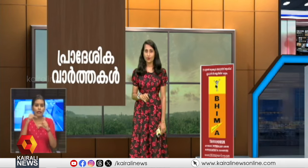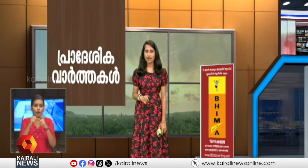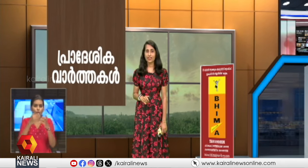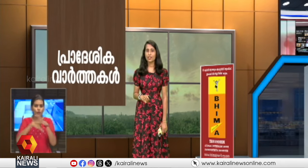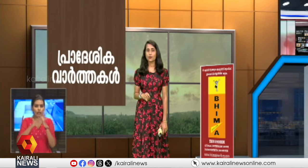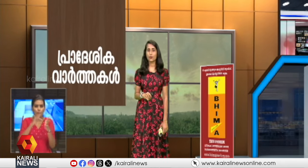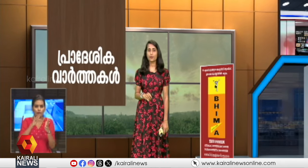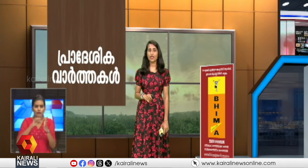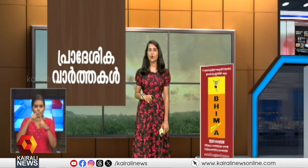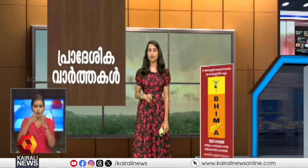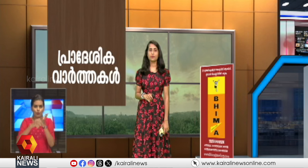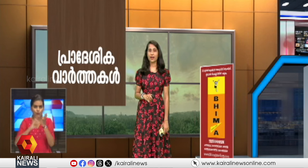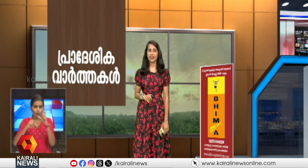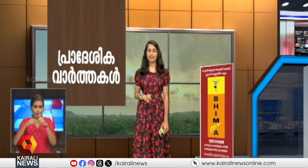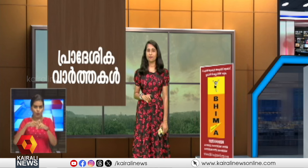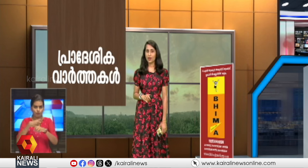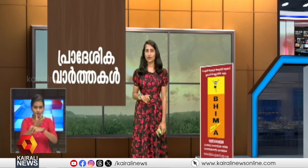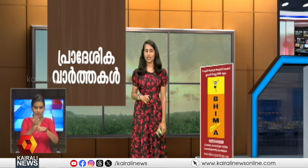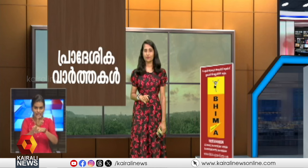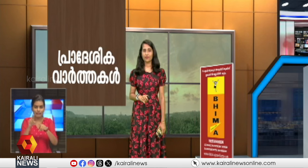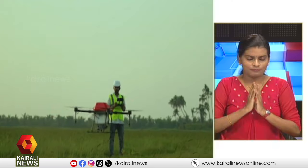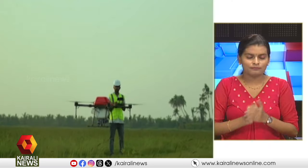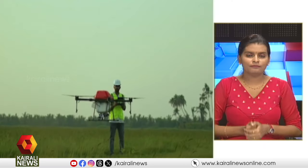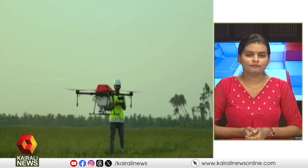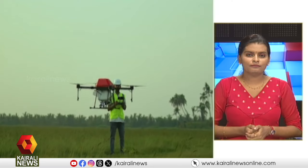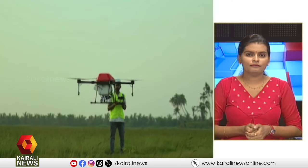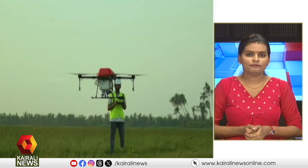മലയാളി ഡ്രോണുകൾ ഇനി യൂറോപ്പിലെ ഗോതമ്പ് പാടങ്ങളിൽ മരുന്നടിക്കും.